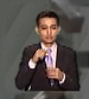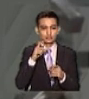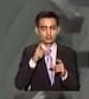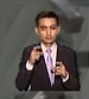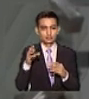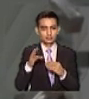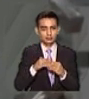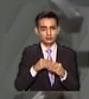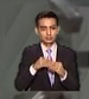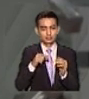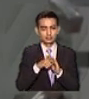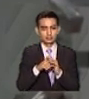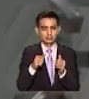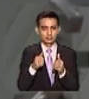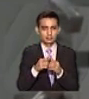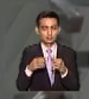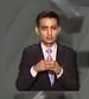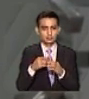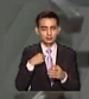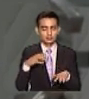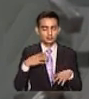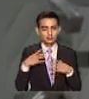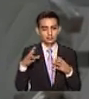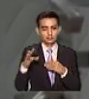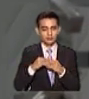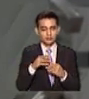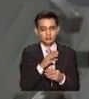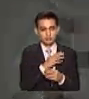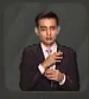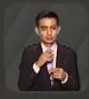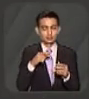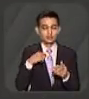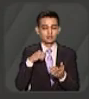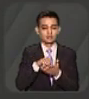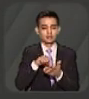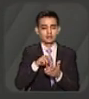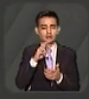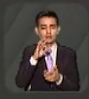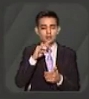большая честь быть принятой в их группу. Мы тренировались все вместе и, думаю, стали командой.